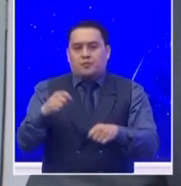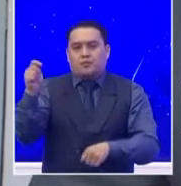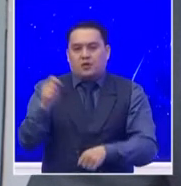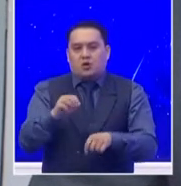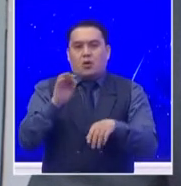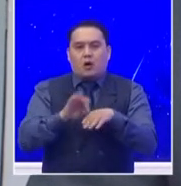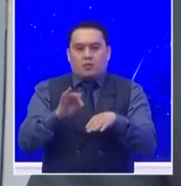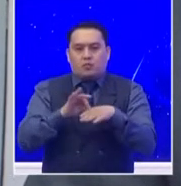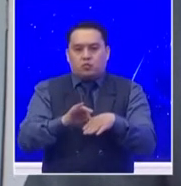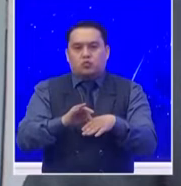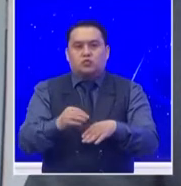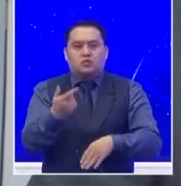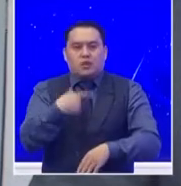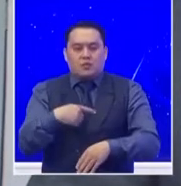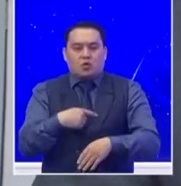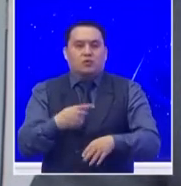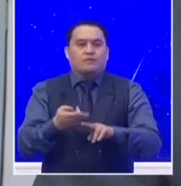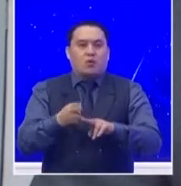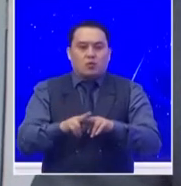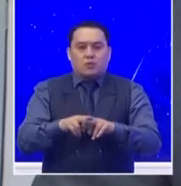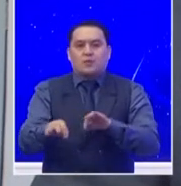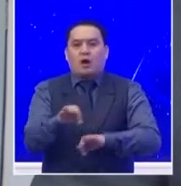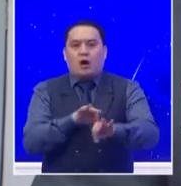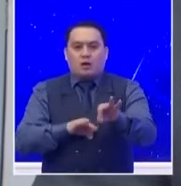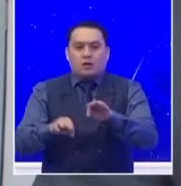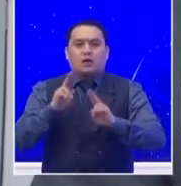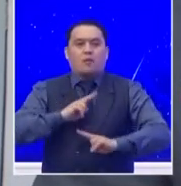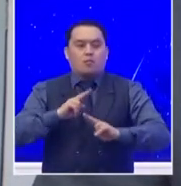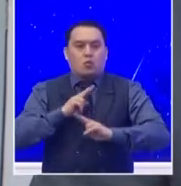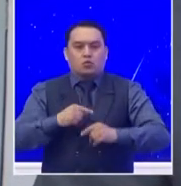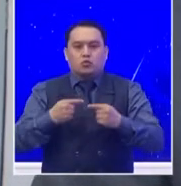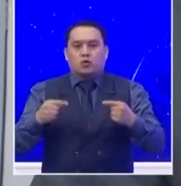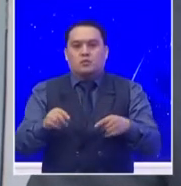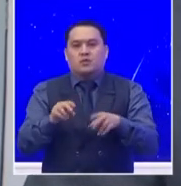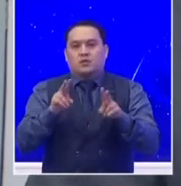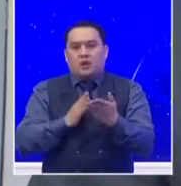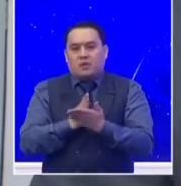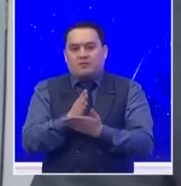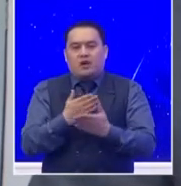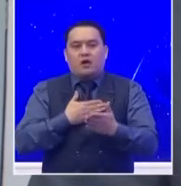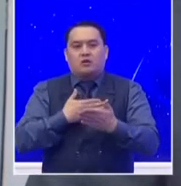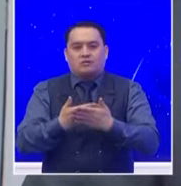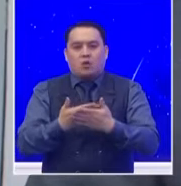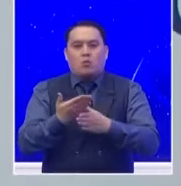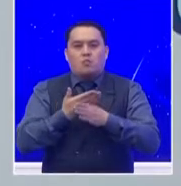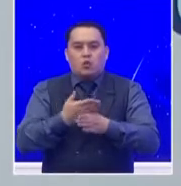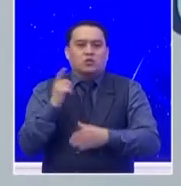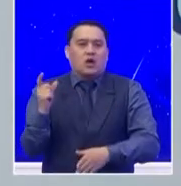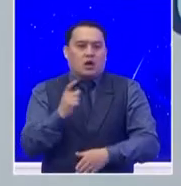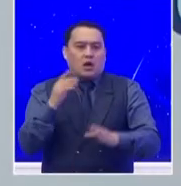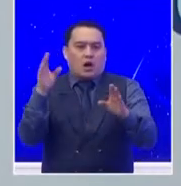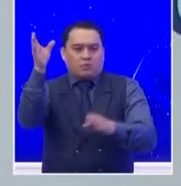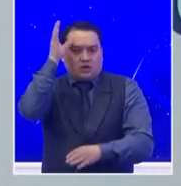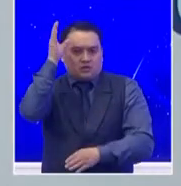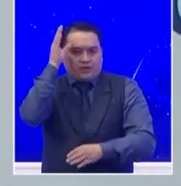пройти курсы и стать добровольцем. Помимо этого проекта мы также работаем по другим направлениям волонтерства. Это эко-волонтерство и